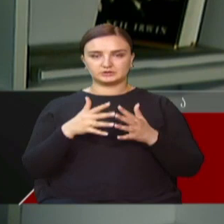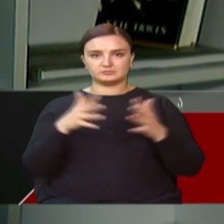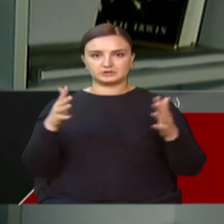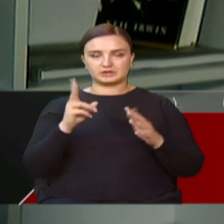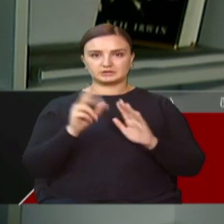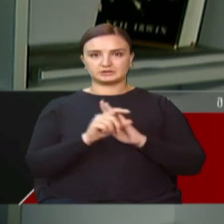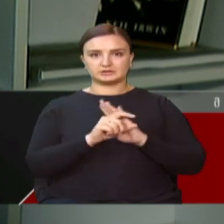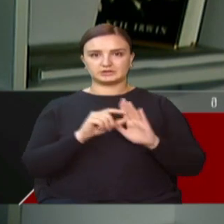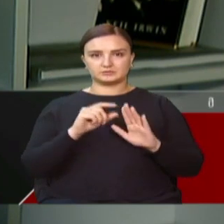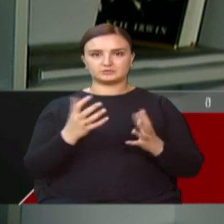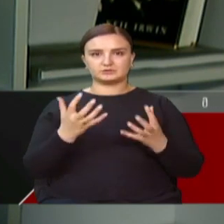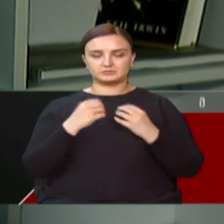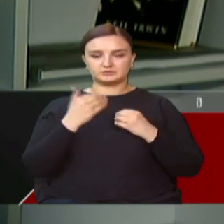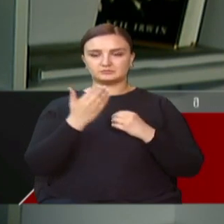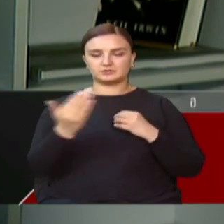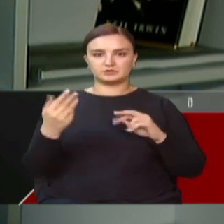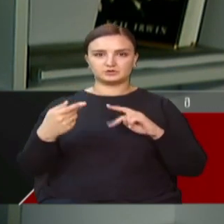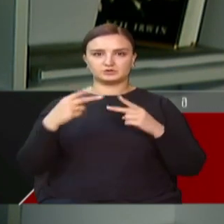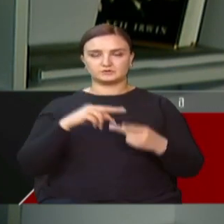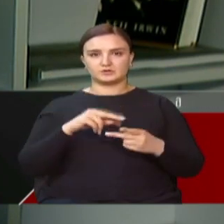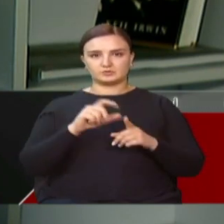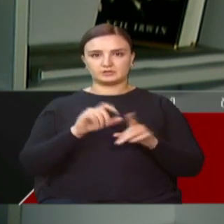მიიღონ მათ შეცვალონ რიტორიკა